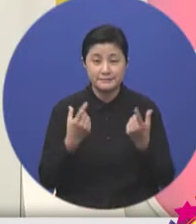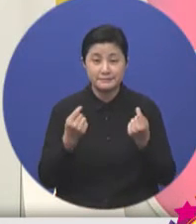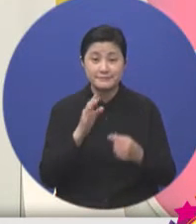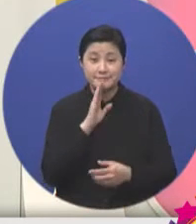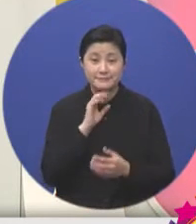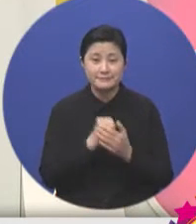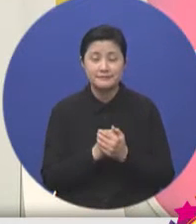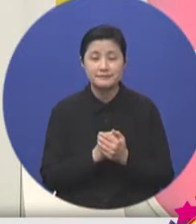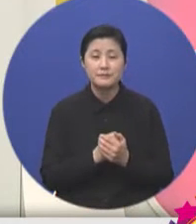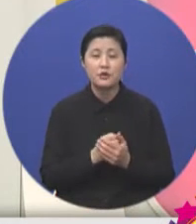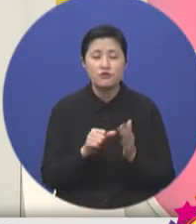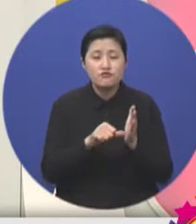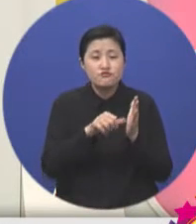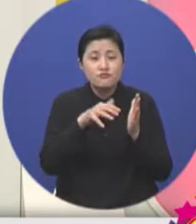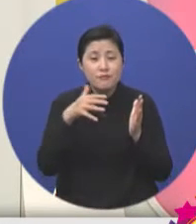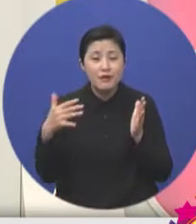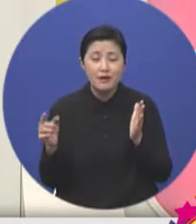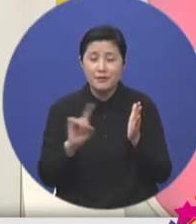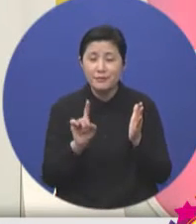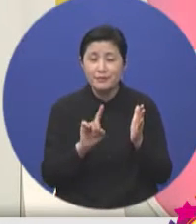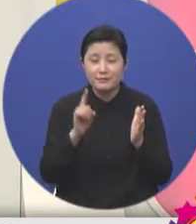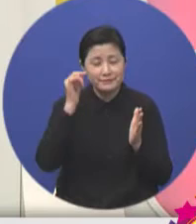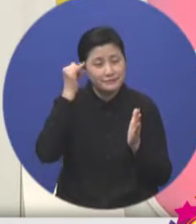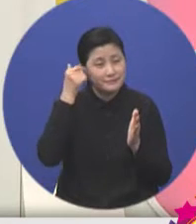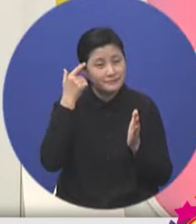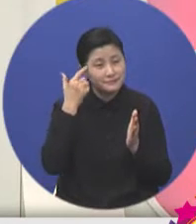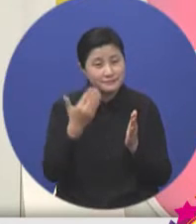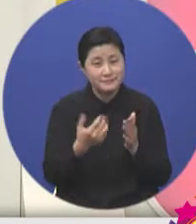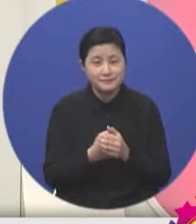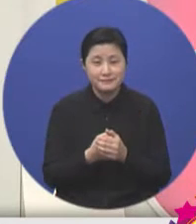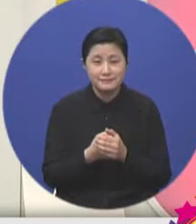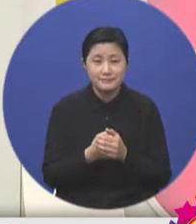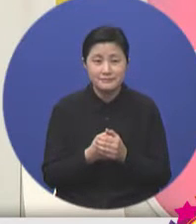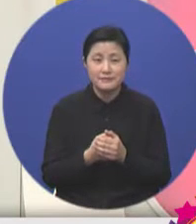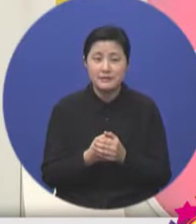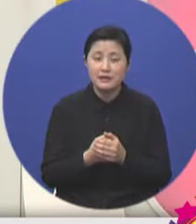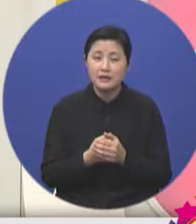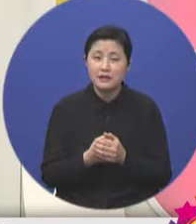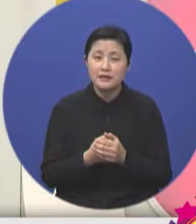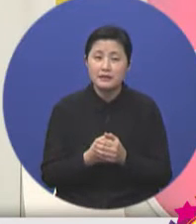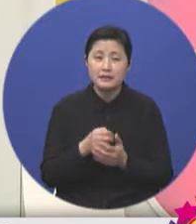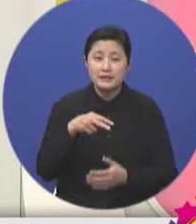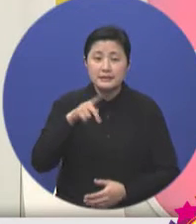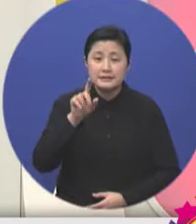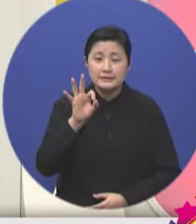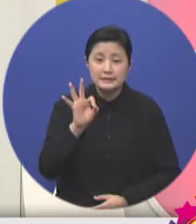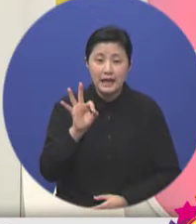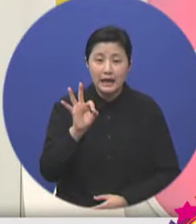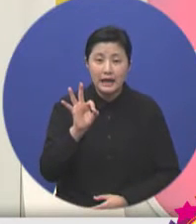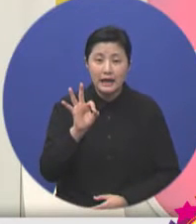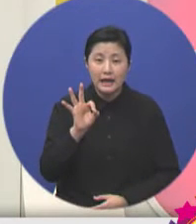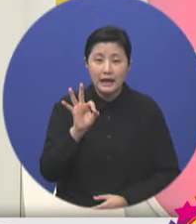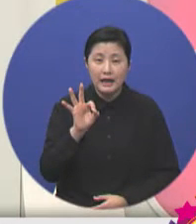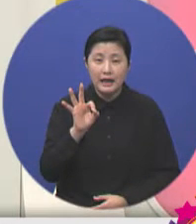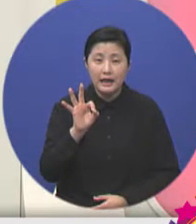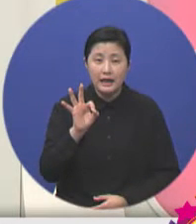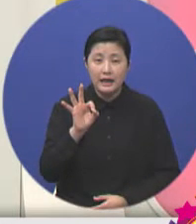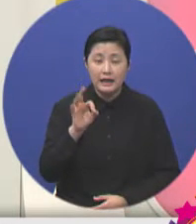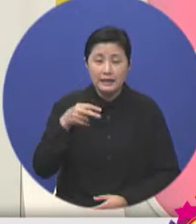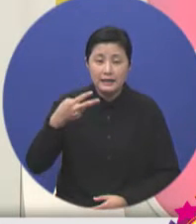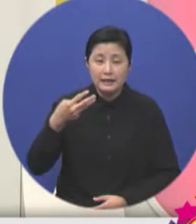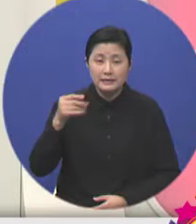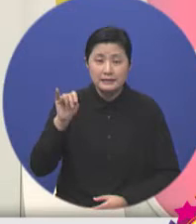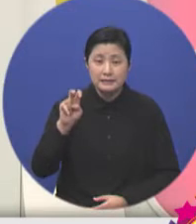아, 함양은 뭐가 유명하죠, 어머니? 함양 상림. 어? 함양